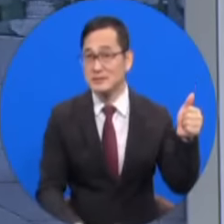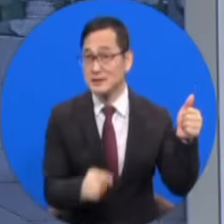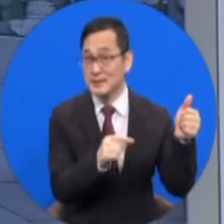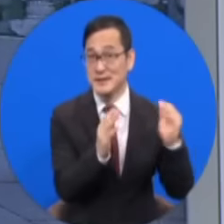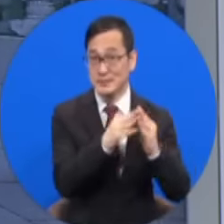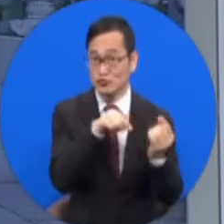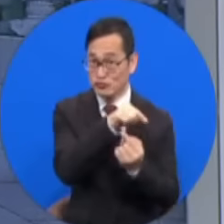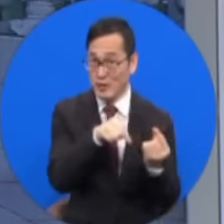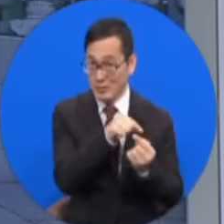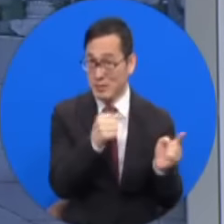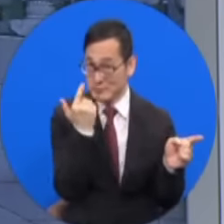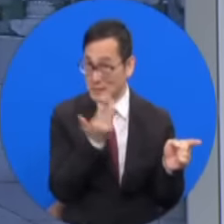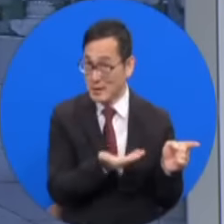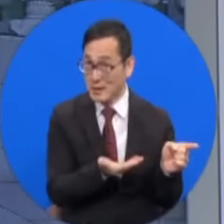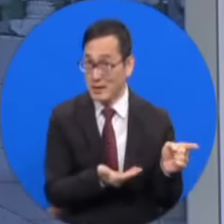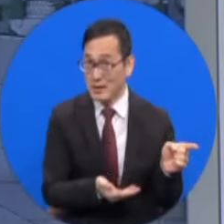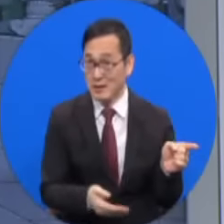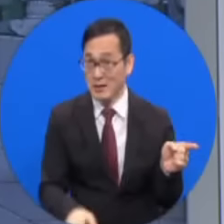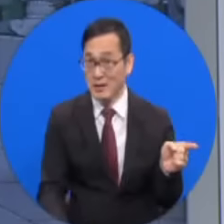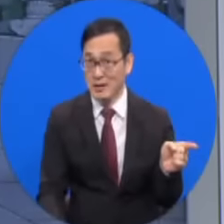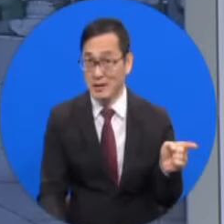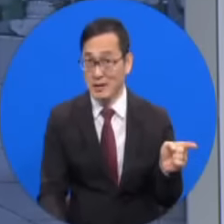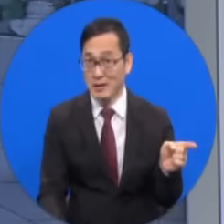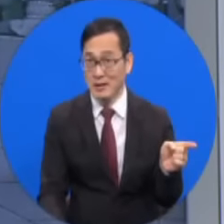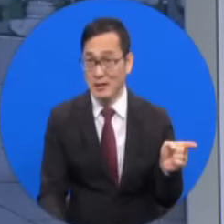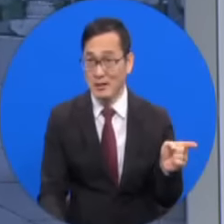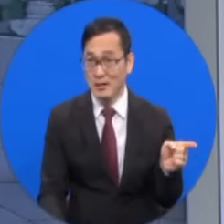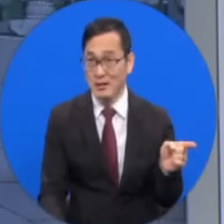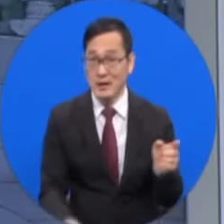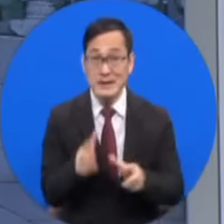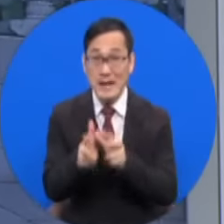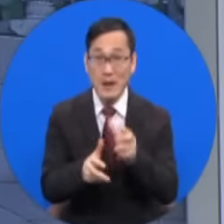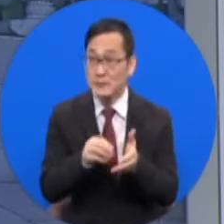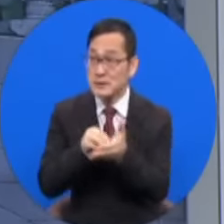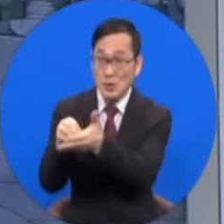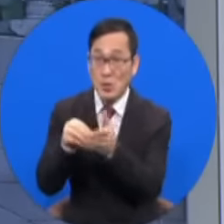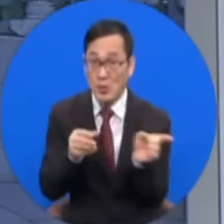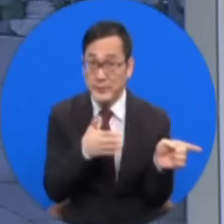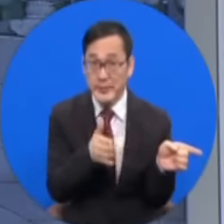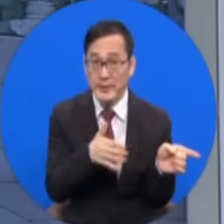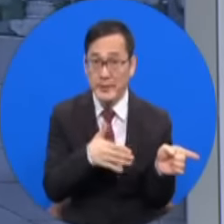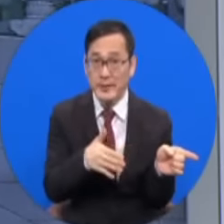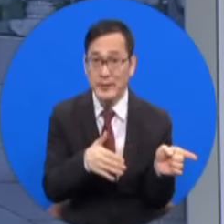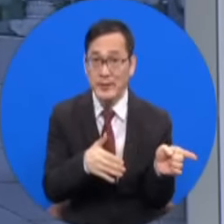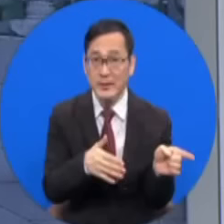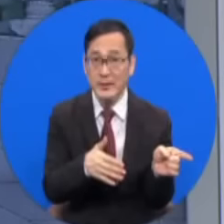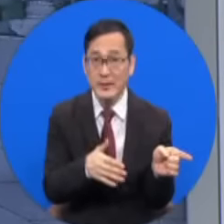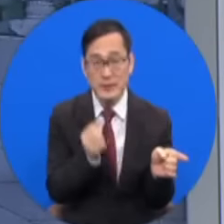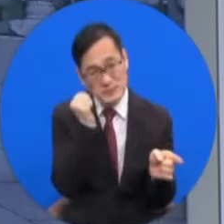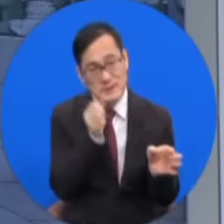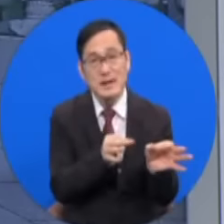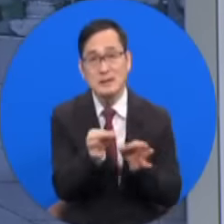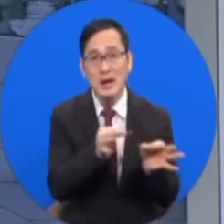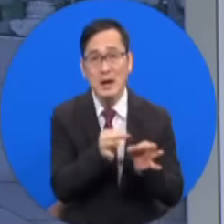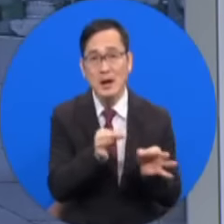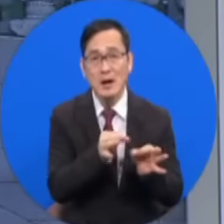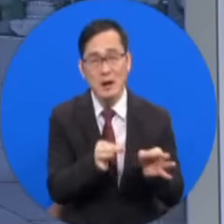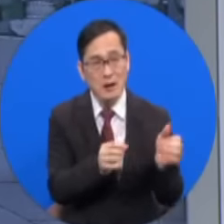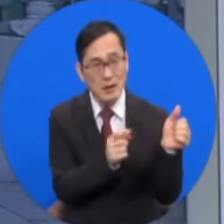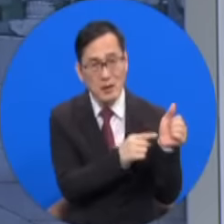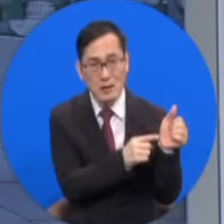집을 임대 그때도 이제 등록을 하지 않은 걸로 보이는데 미등록 임대 임대 사업을 한 건지 그까지 지금 제기